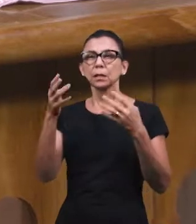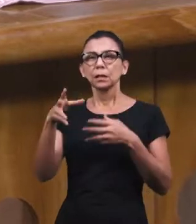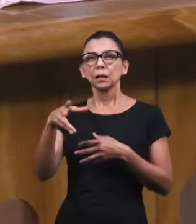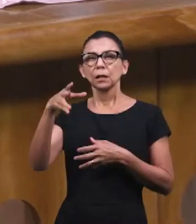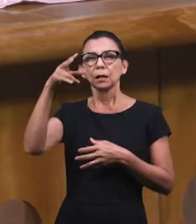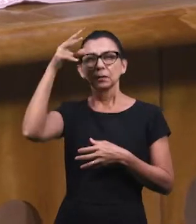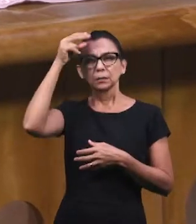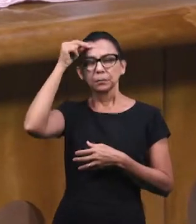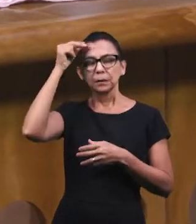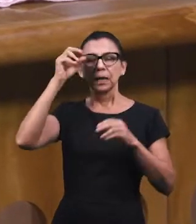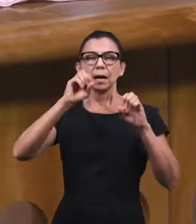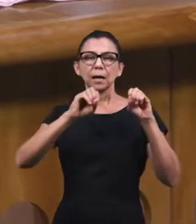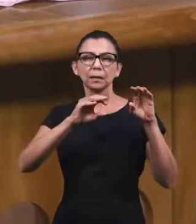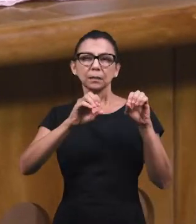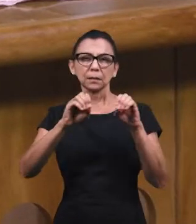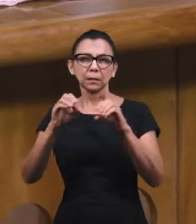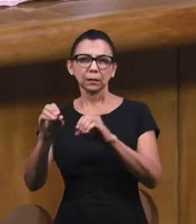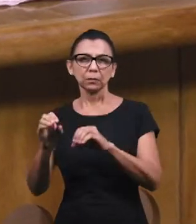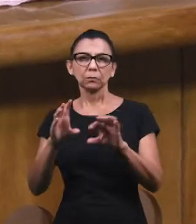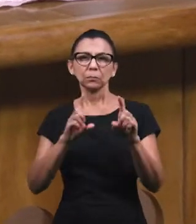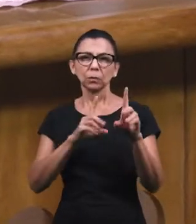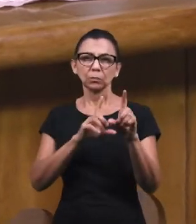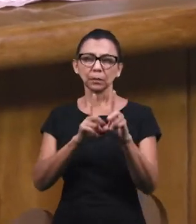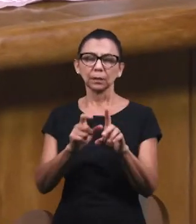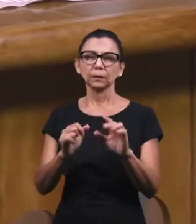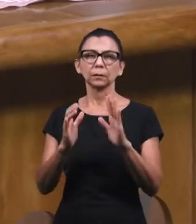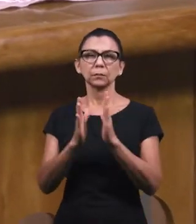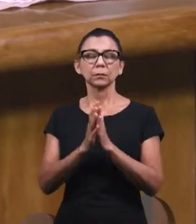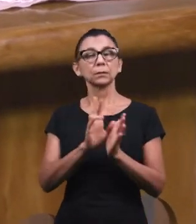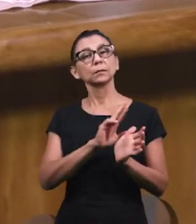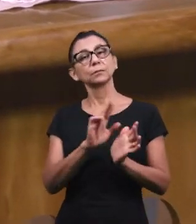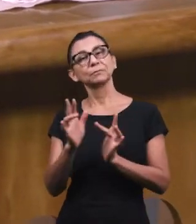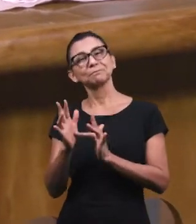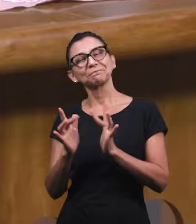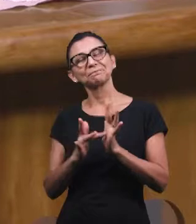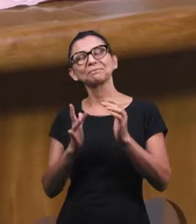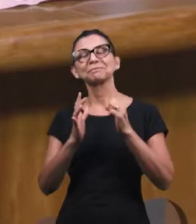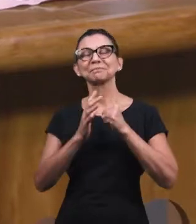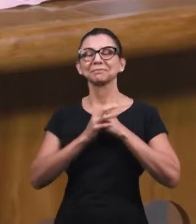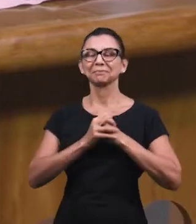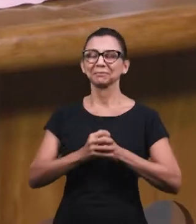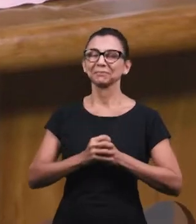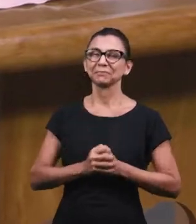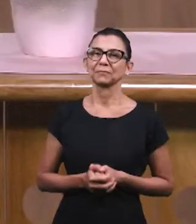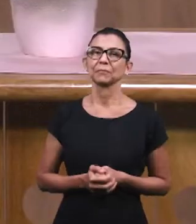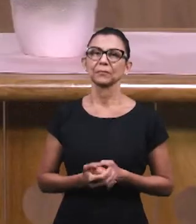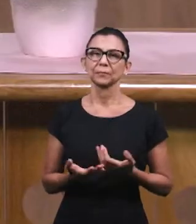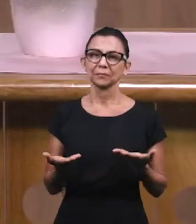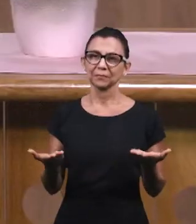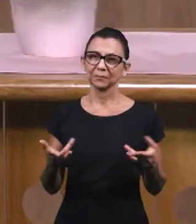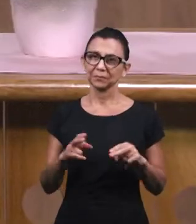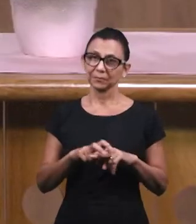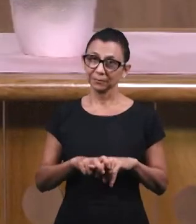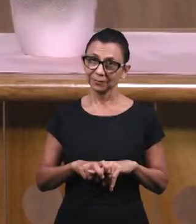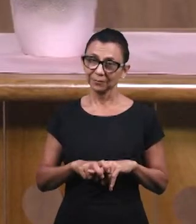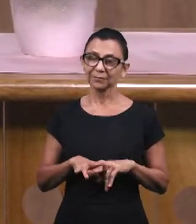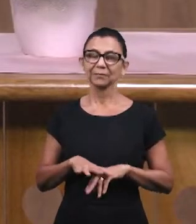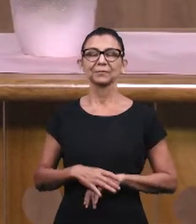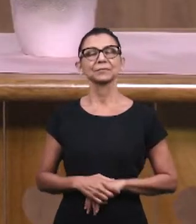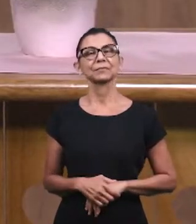matin et ainsi ta bénédiction. Nous prions ainsi au nom du Seigneur Jésus. Amen. Gloire à Jésus. Tous peuvent